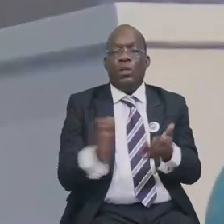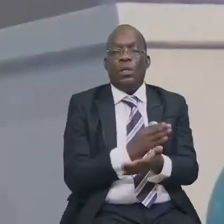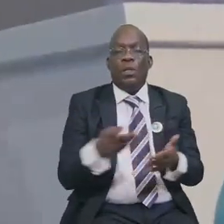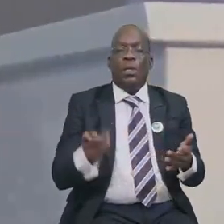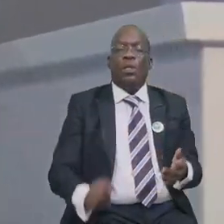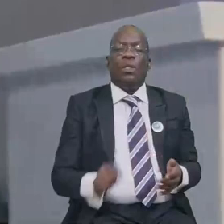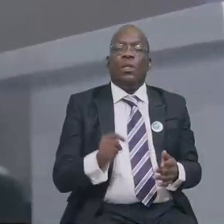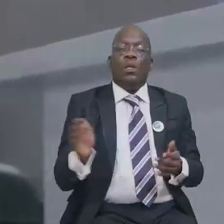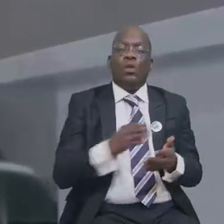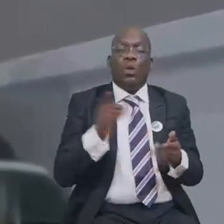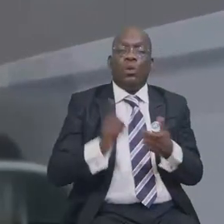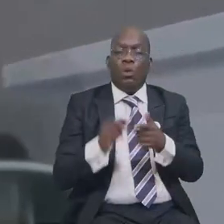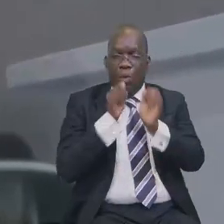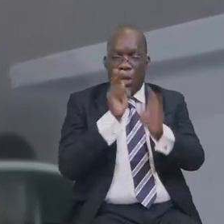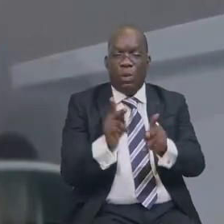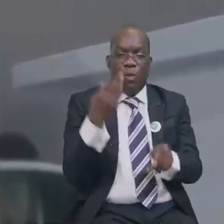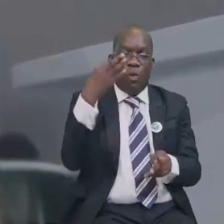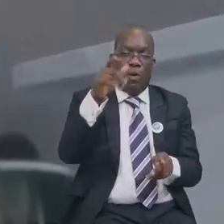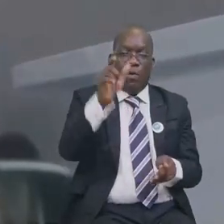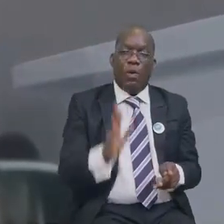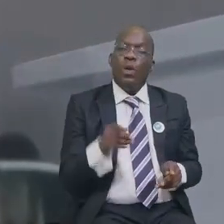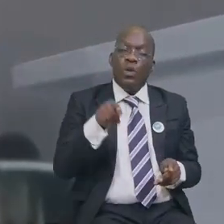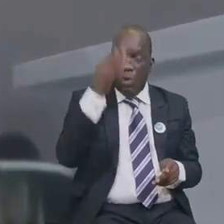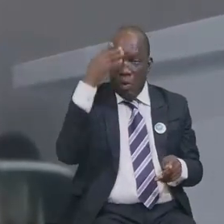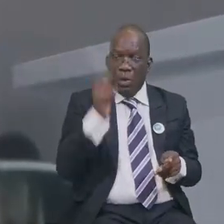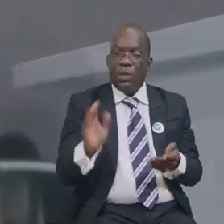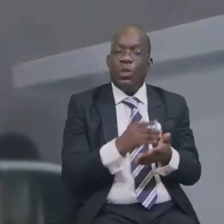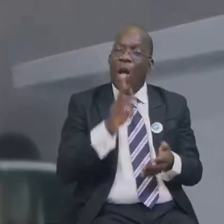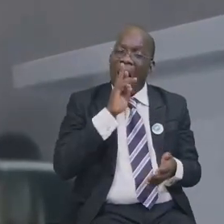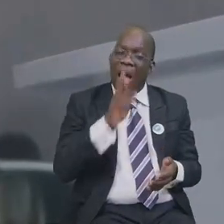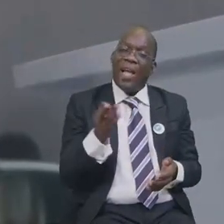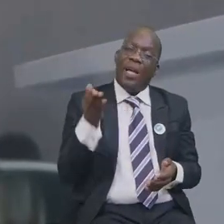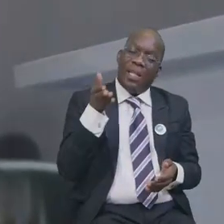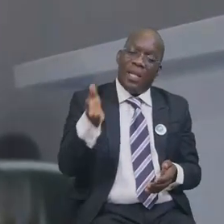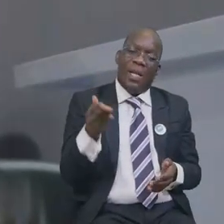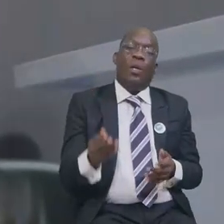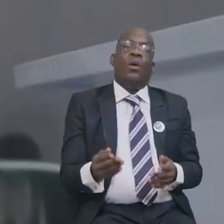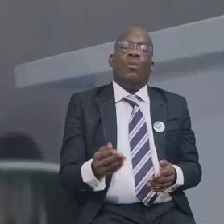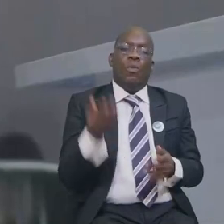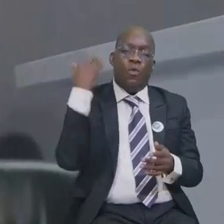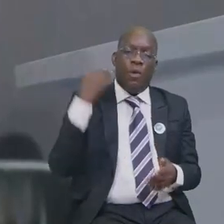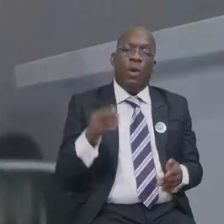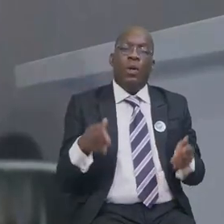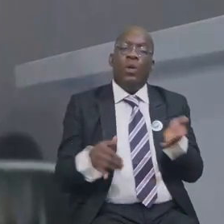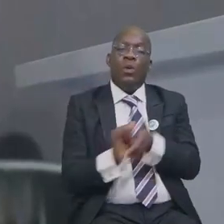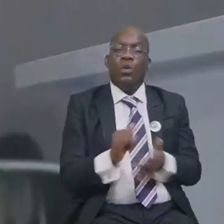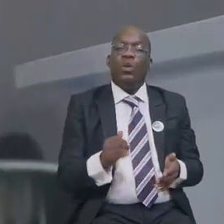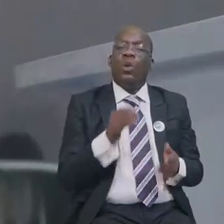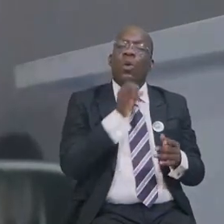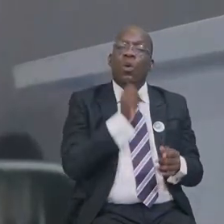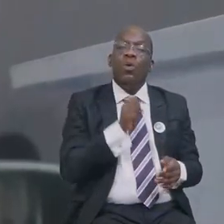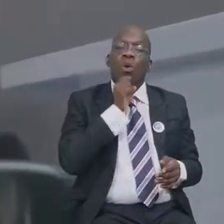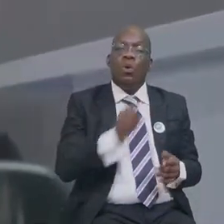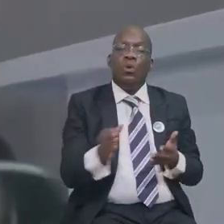les cantiques avaient été déjà composés, étaient déjà là la plupart. Ces anciens chants, ces anciens cantiques,